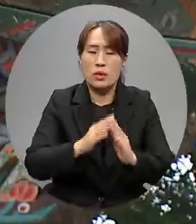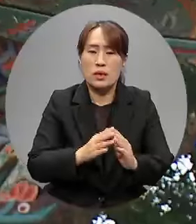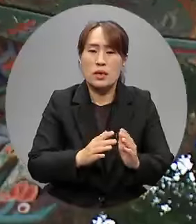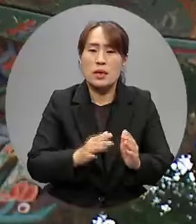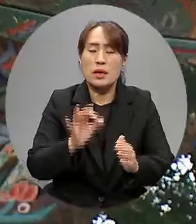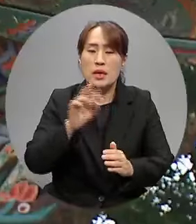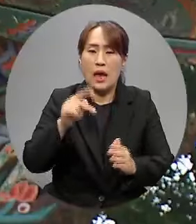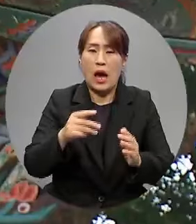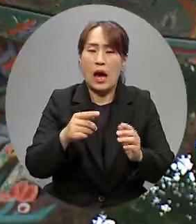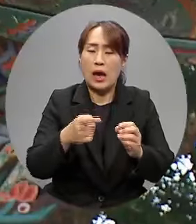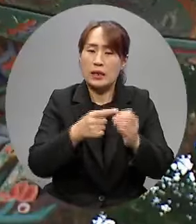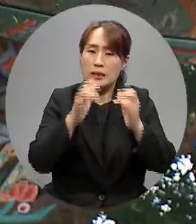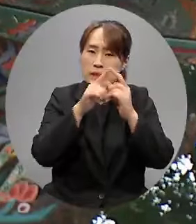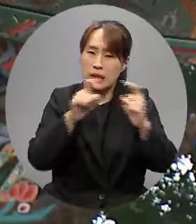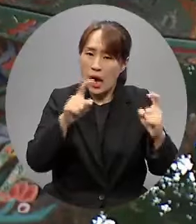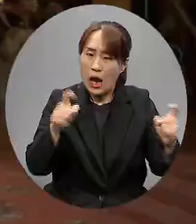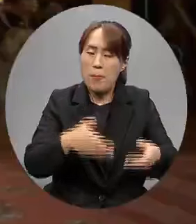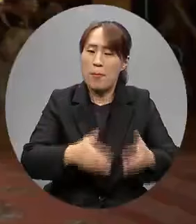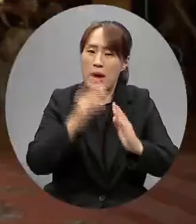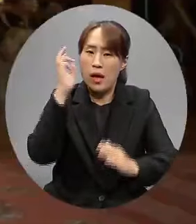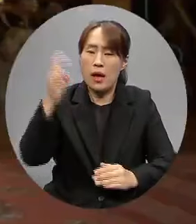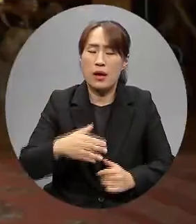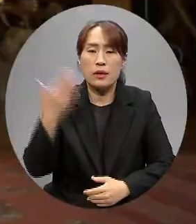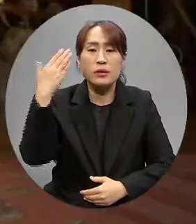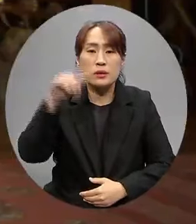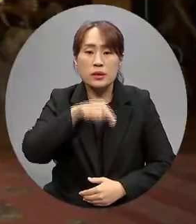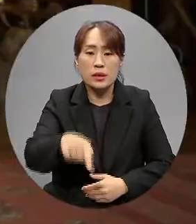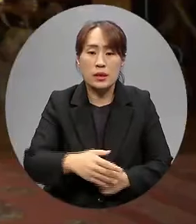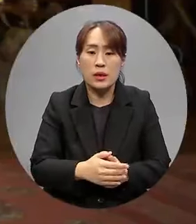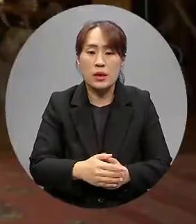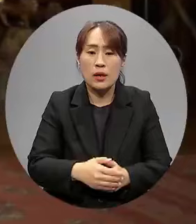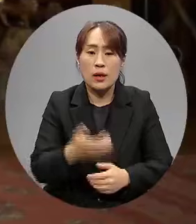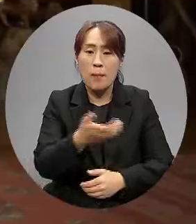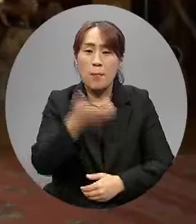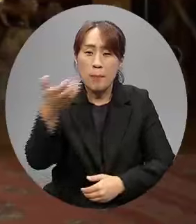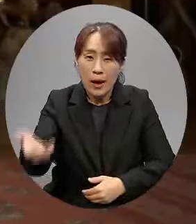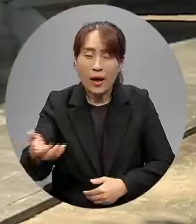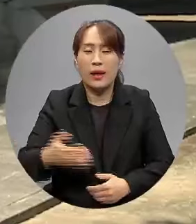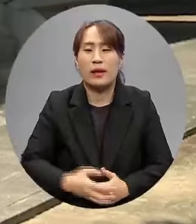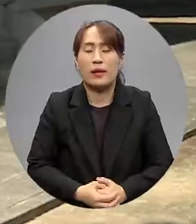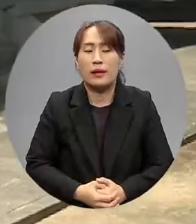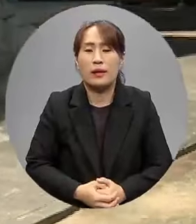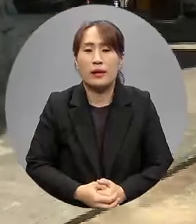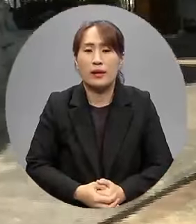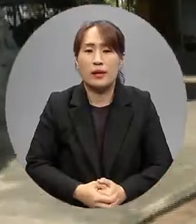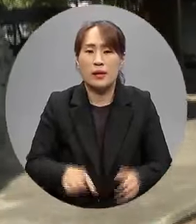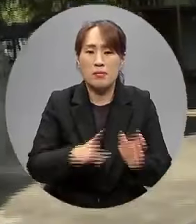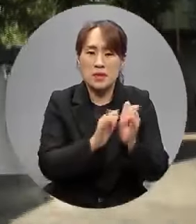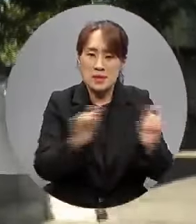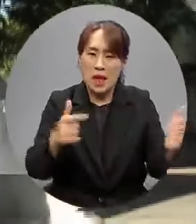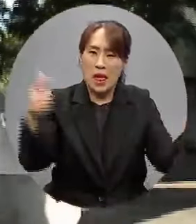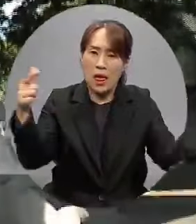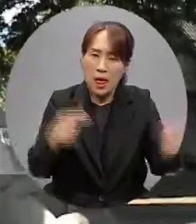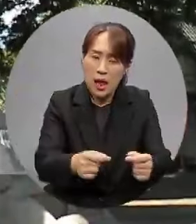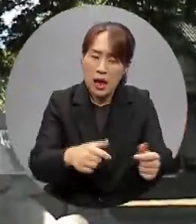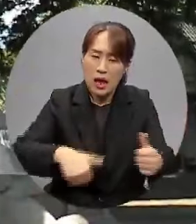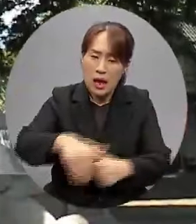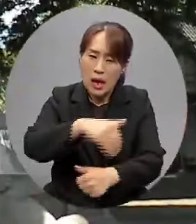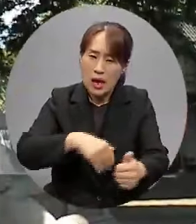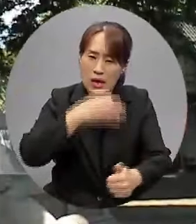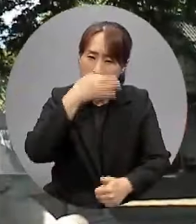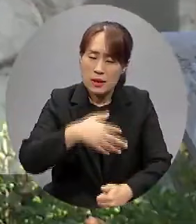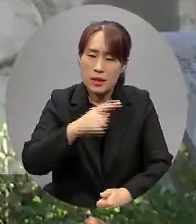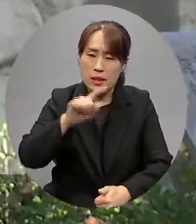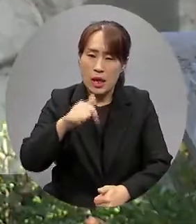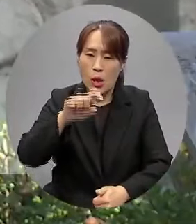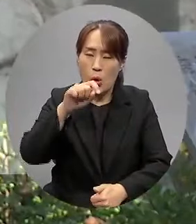절부터 있었던 것으로 추정되는 철불은 최근 보금자리를 옮겼습니다 신도수 감소 등으로 사정이 어려운